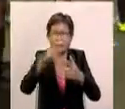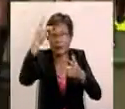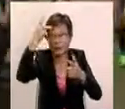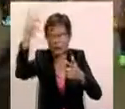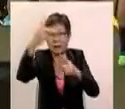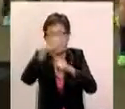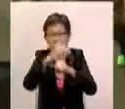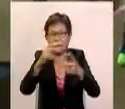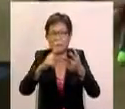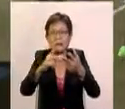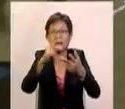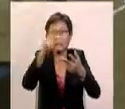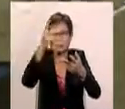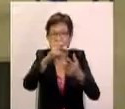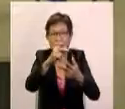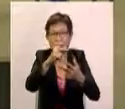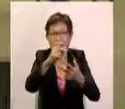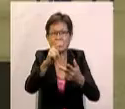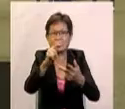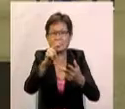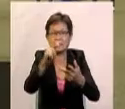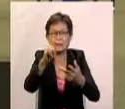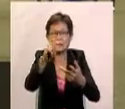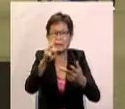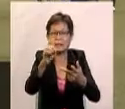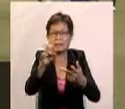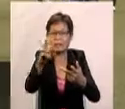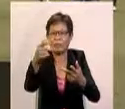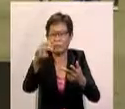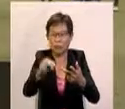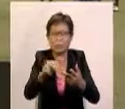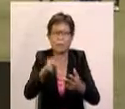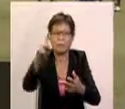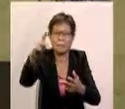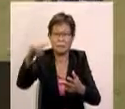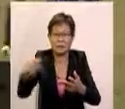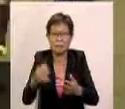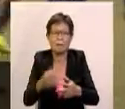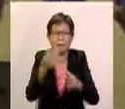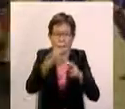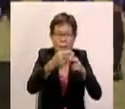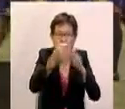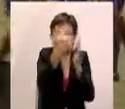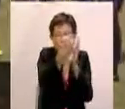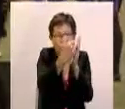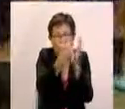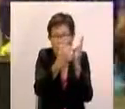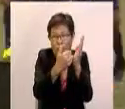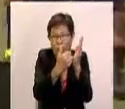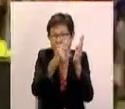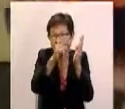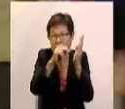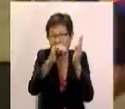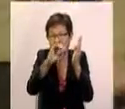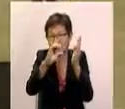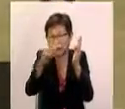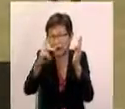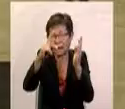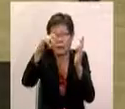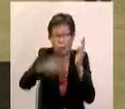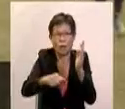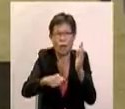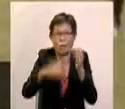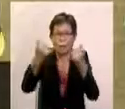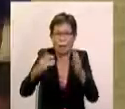Kelantan dan K. Steven Darren PJ City FC. Justeru penyenaraian Nick Akif dilihat mampu memberi impak jentera